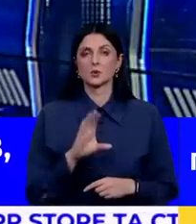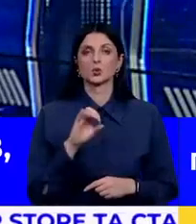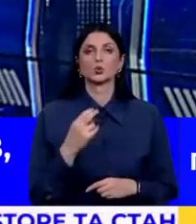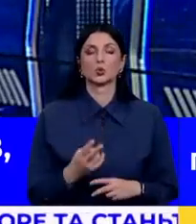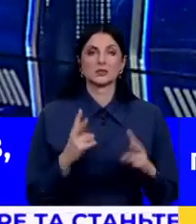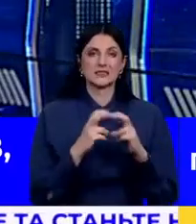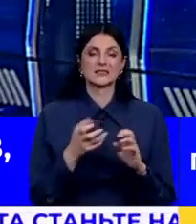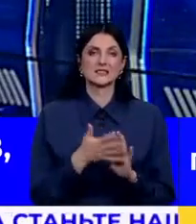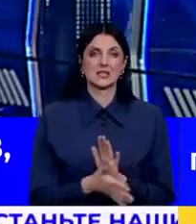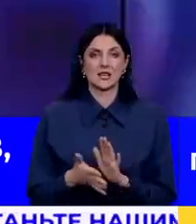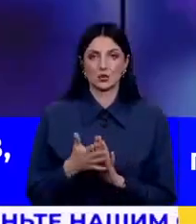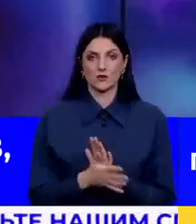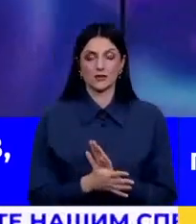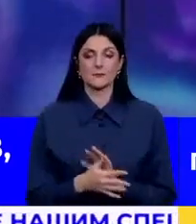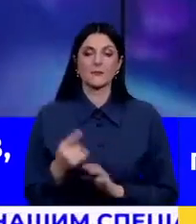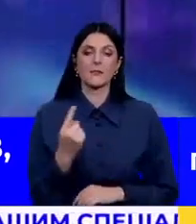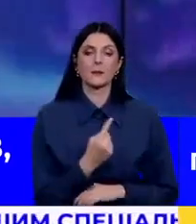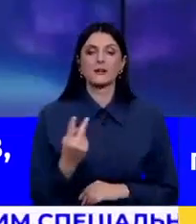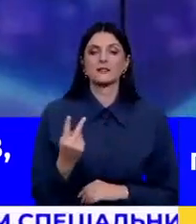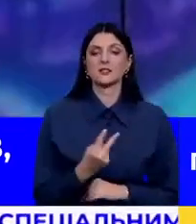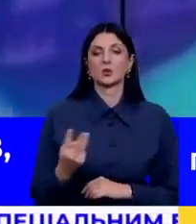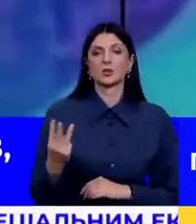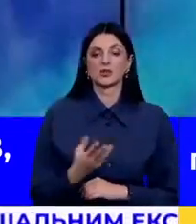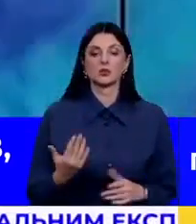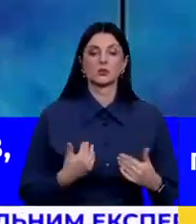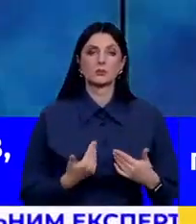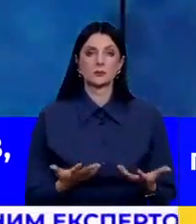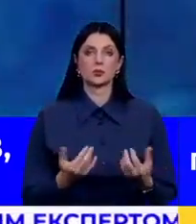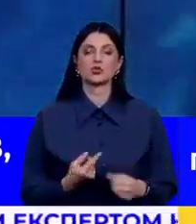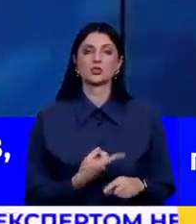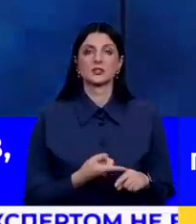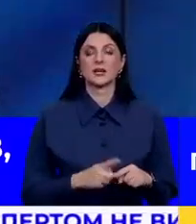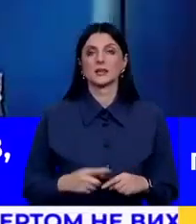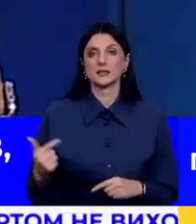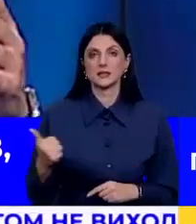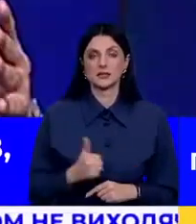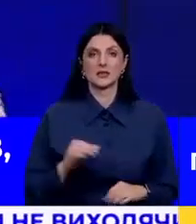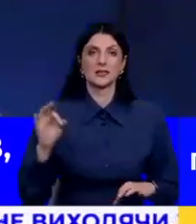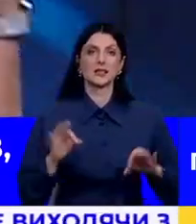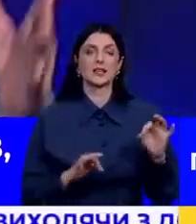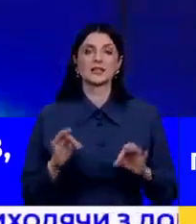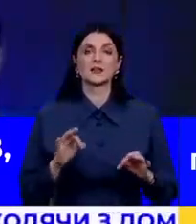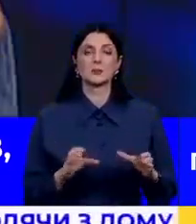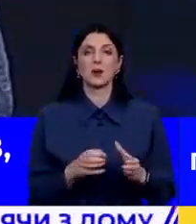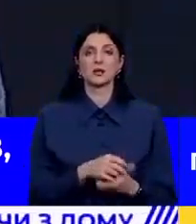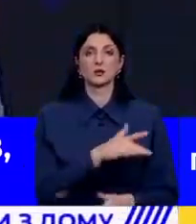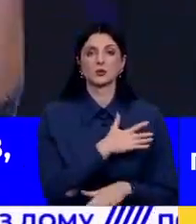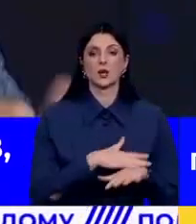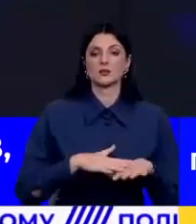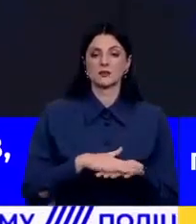Социсследования, опросы, первые, второе и третье, которые мы получили на этой неделе. Рейтинг партии «Слуга народа» и всей команды